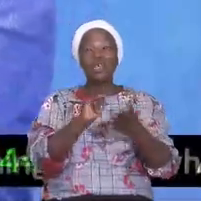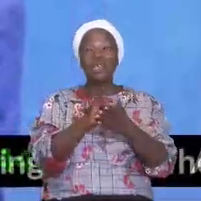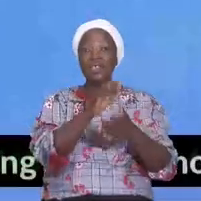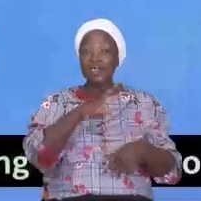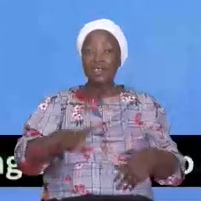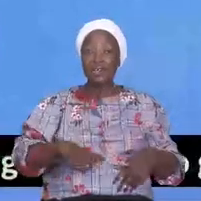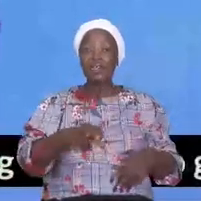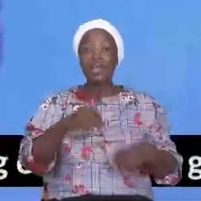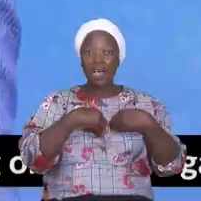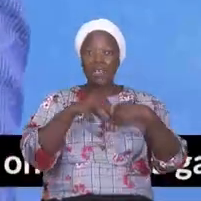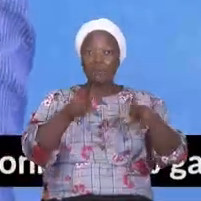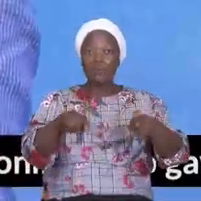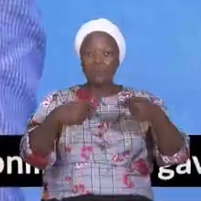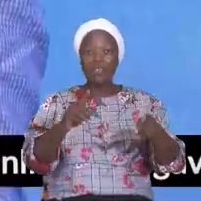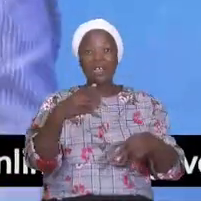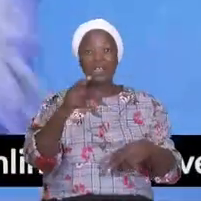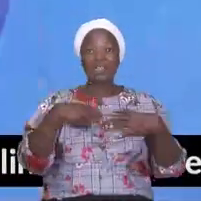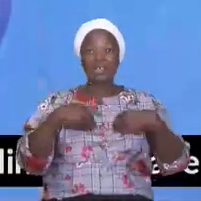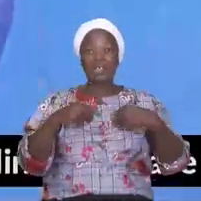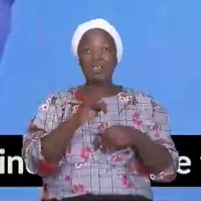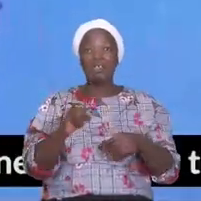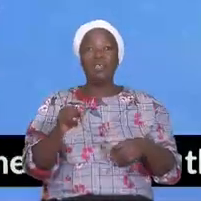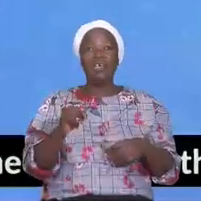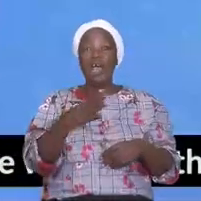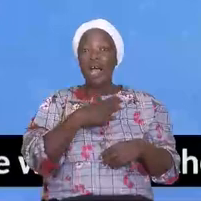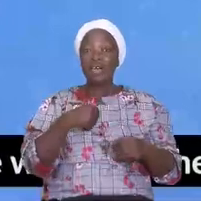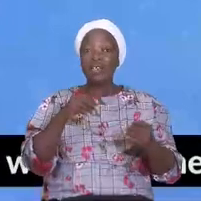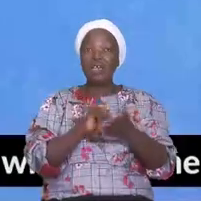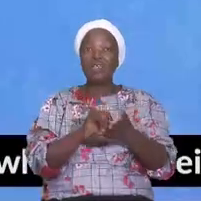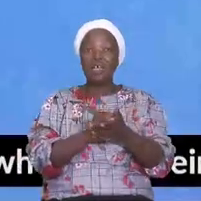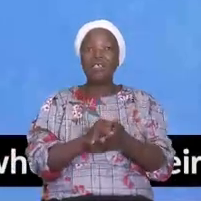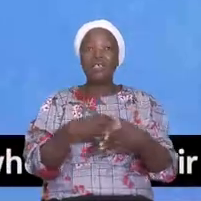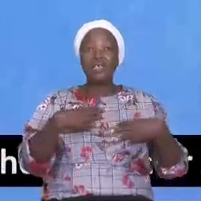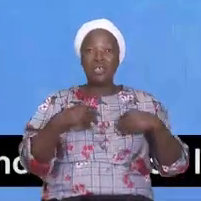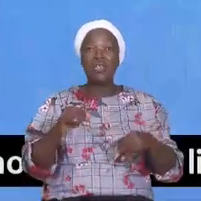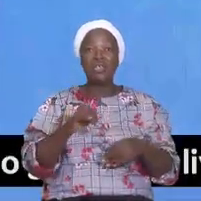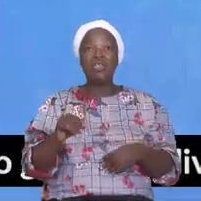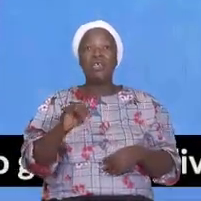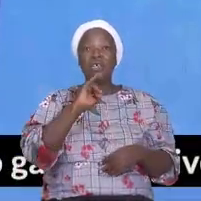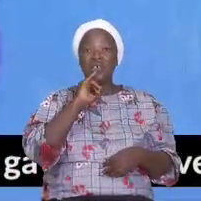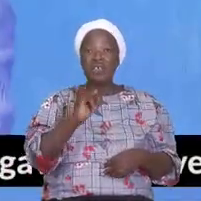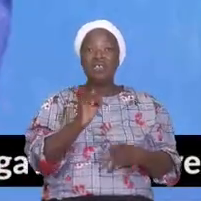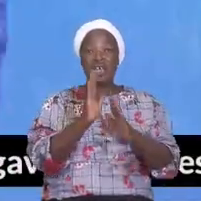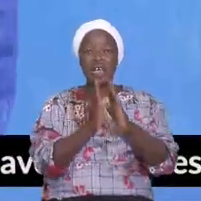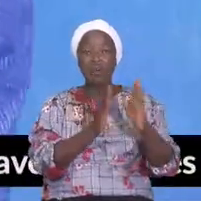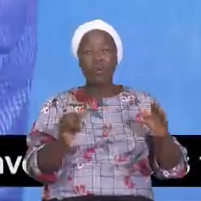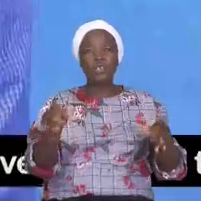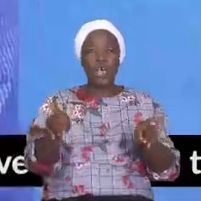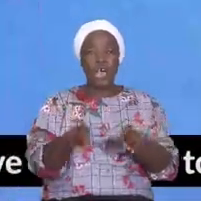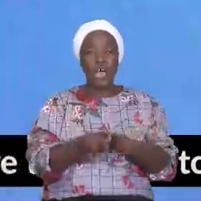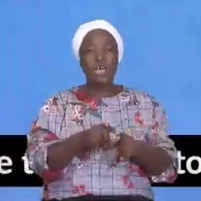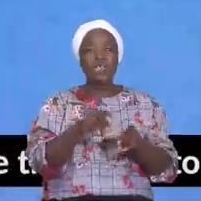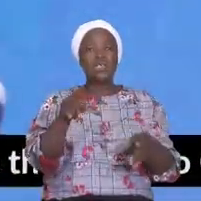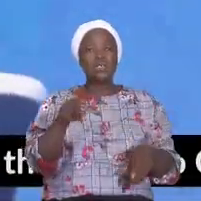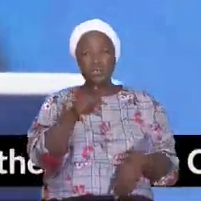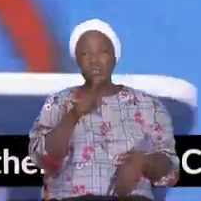Quiconque a la pleine conviction que Dieu est fidèle, que Christ a pourvu la guérison et